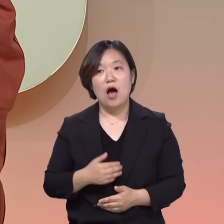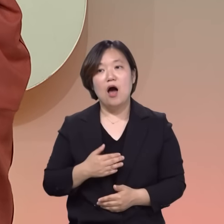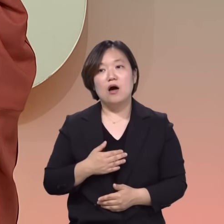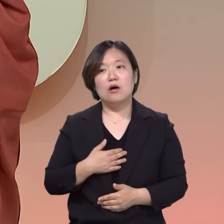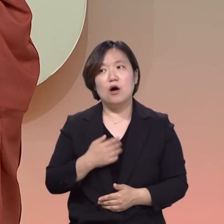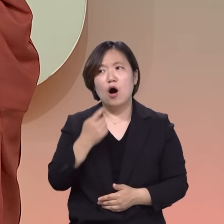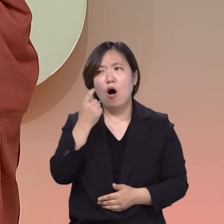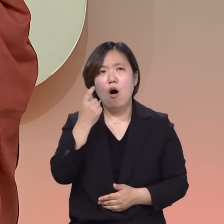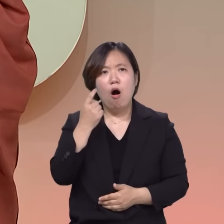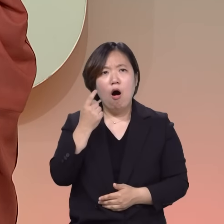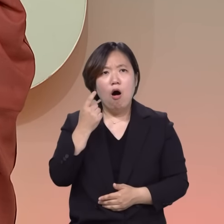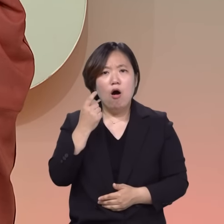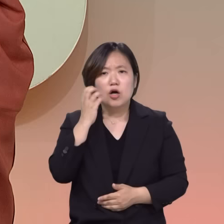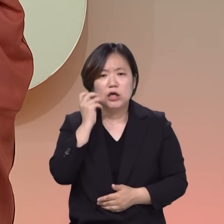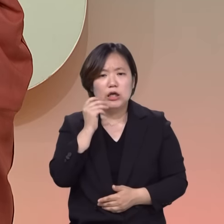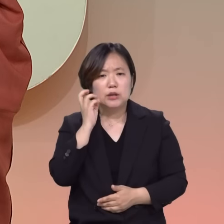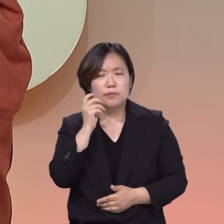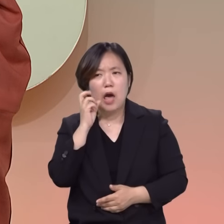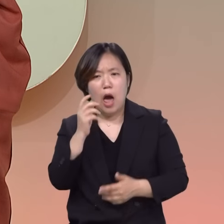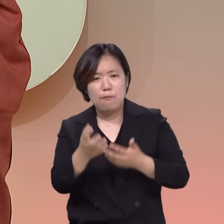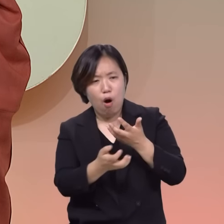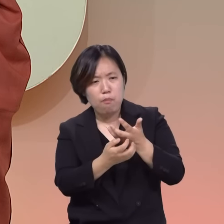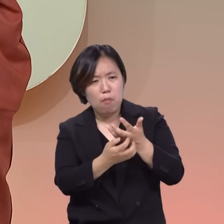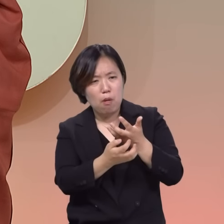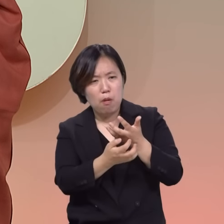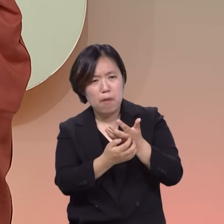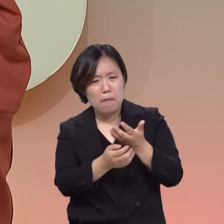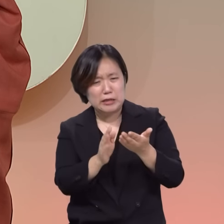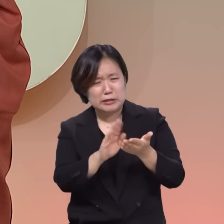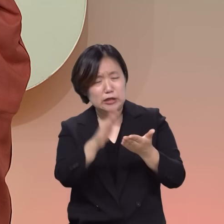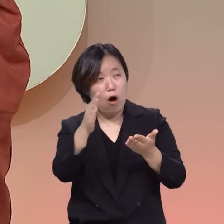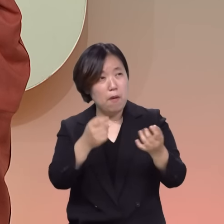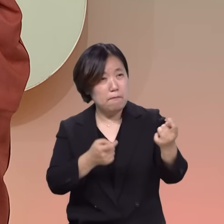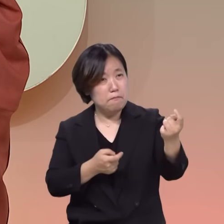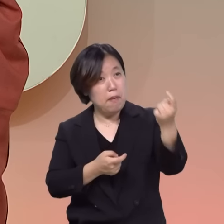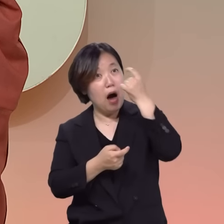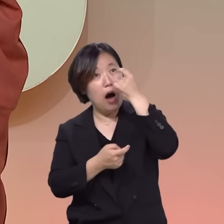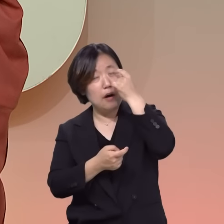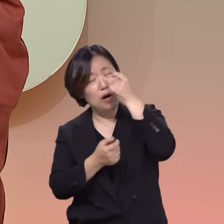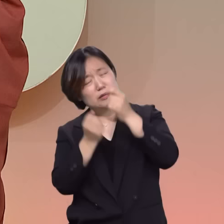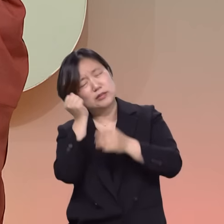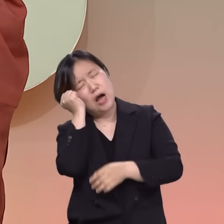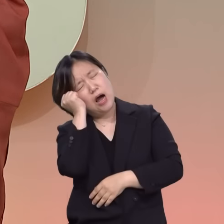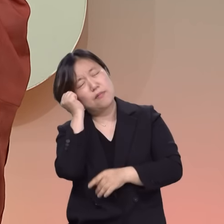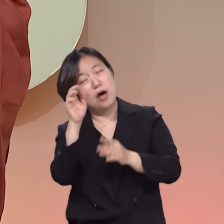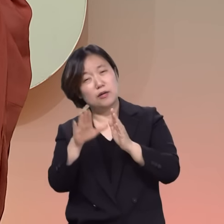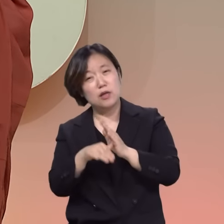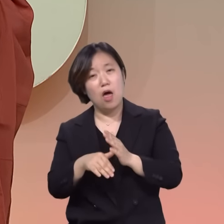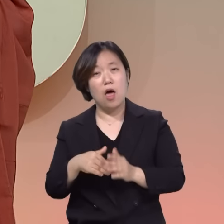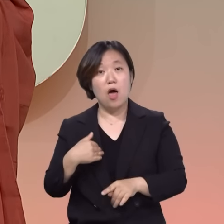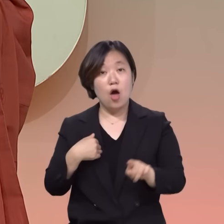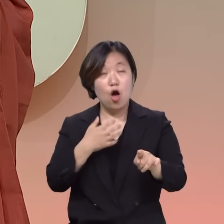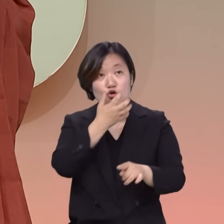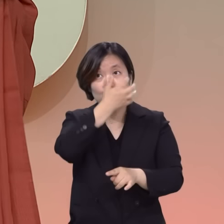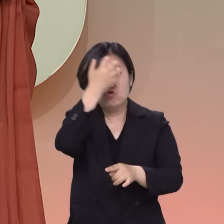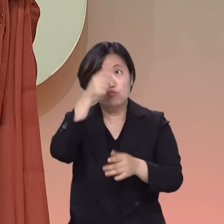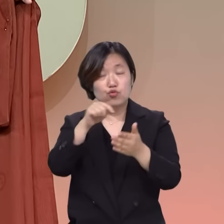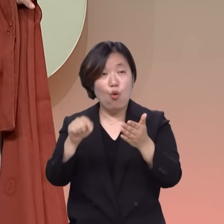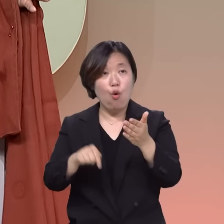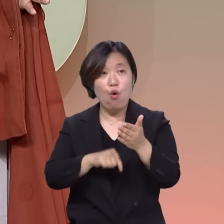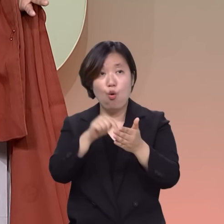눈에 어 이제 기름이 튀 가지고 이제 잠들어 있는 행자의 몸을 환하게 비춰 주시더라